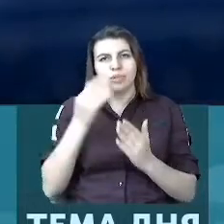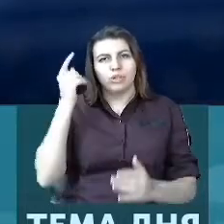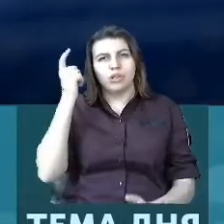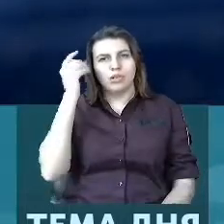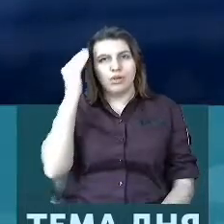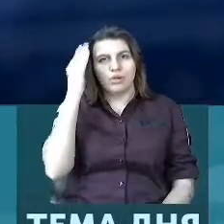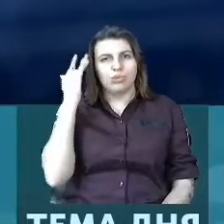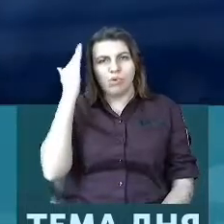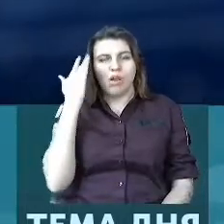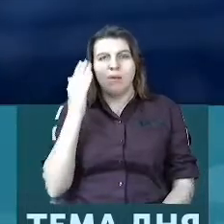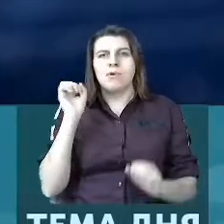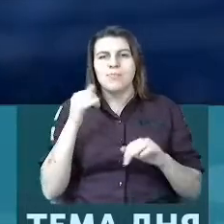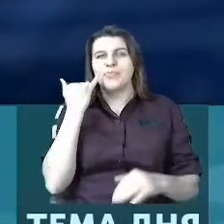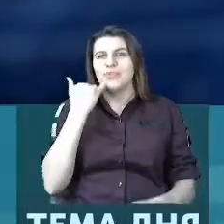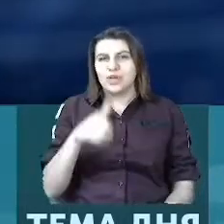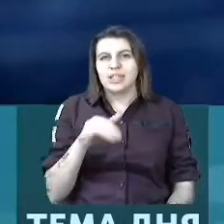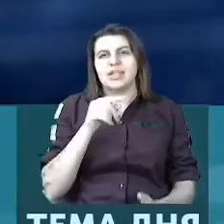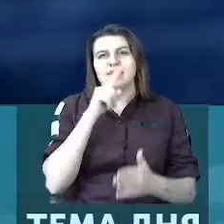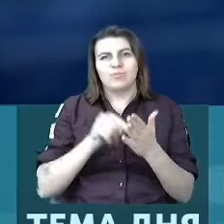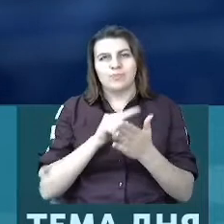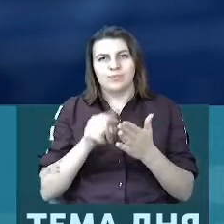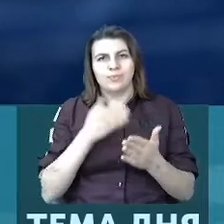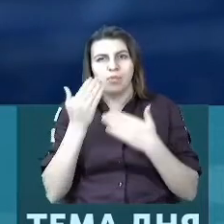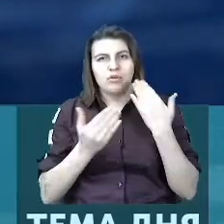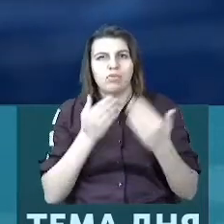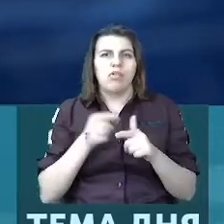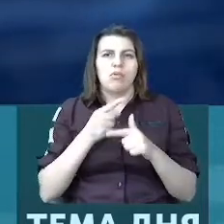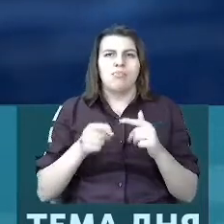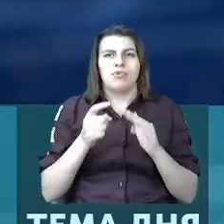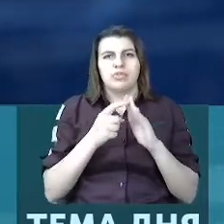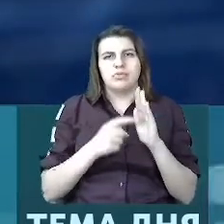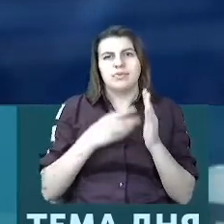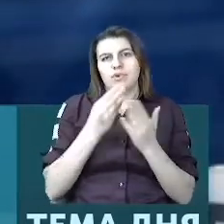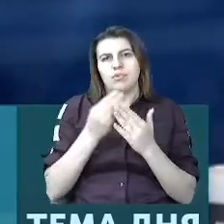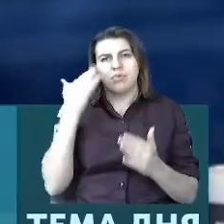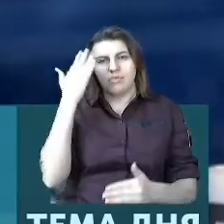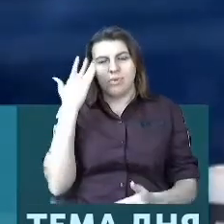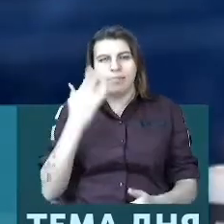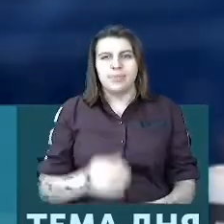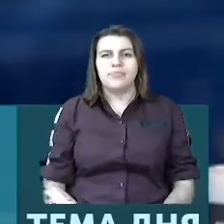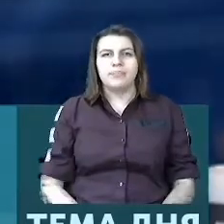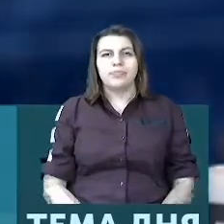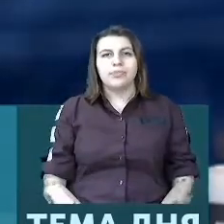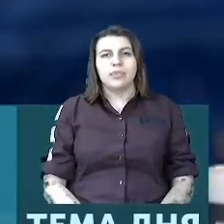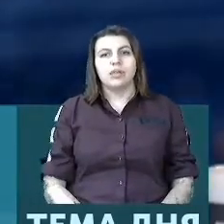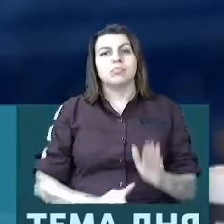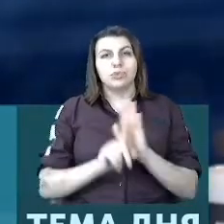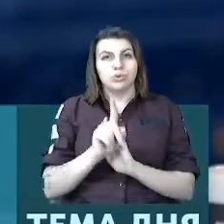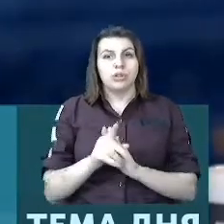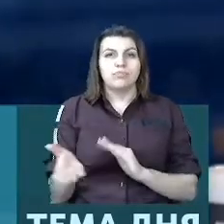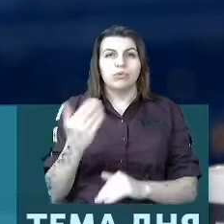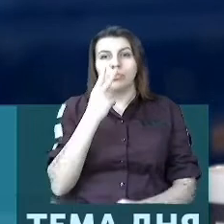прямого ефіру, дзвоніть та ставте свої запитання або діліться своїми думками. На початку давайте подивимось, як